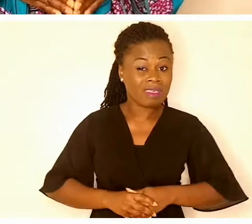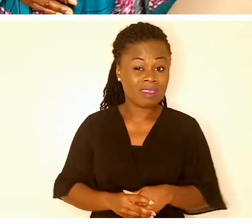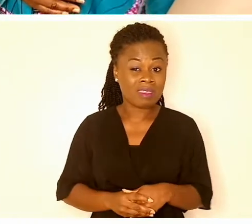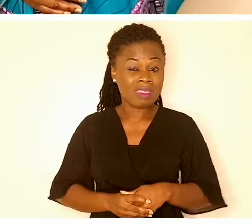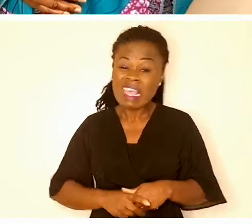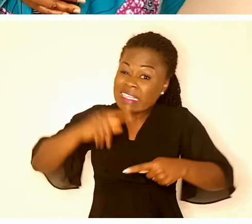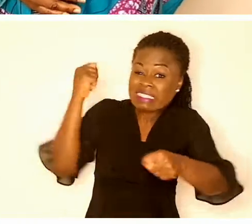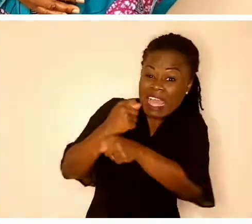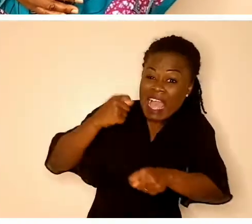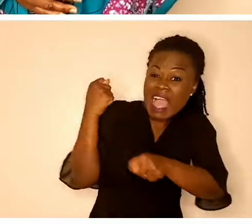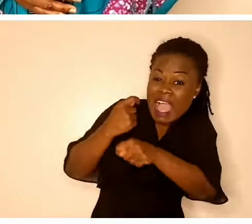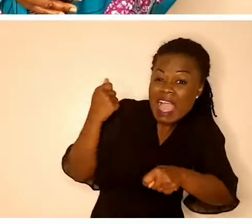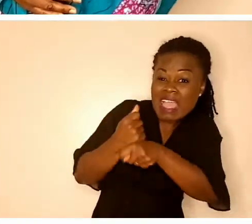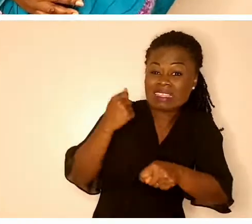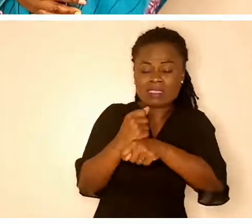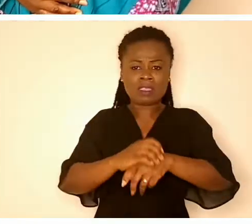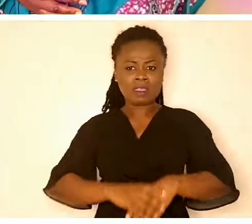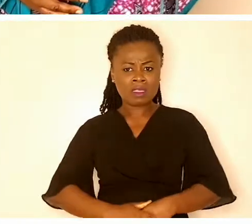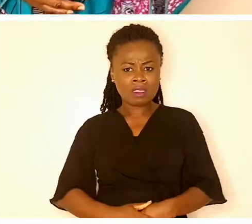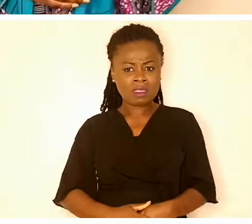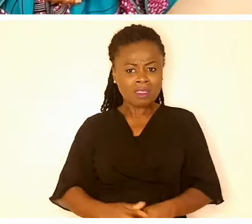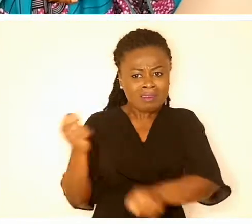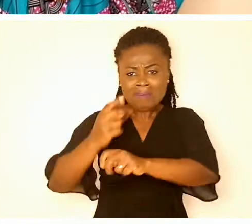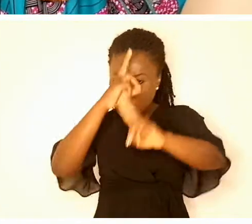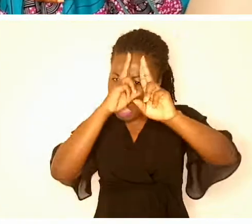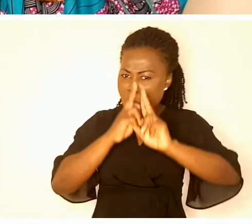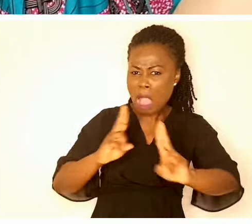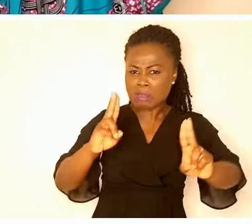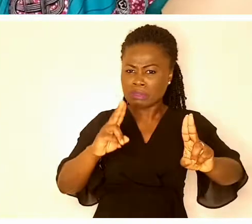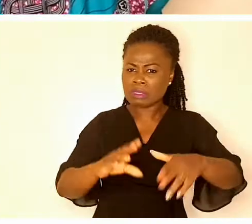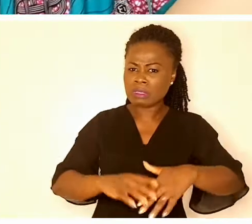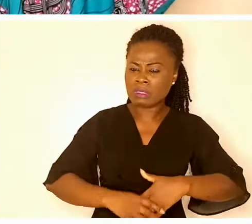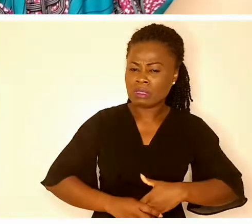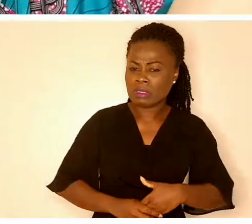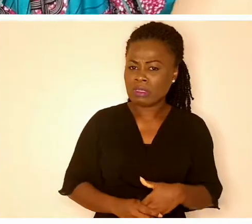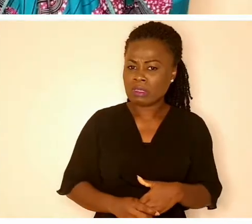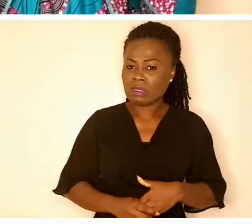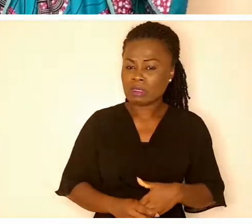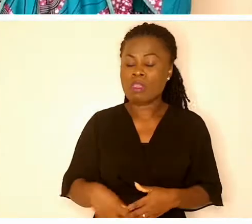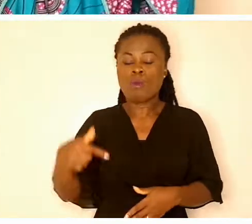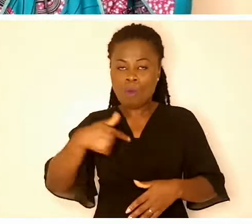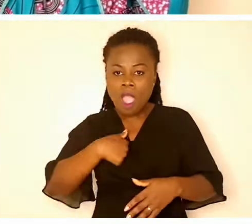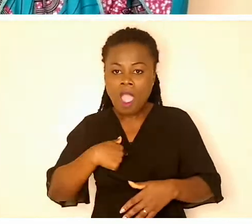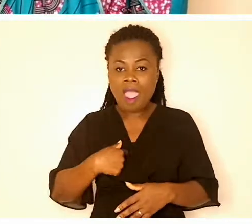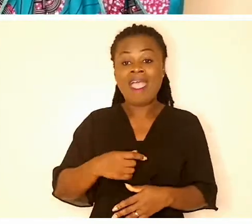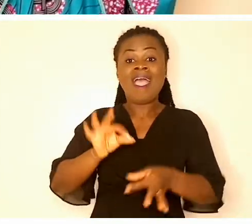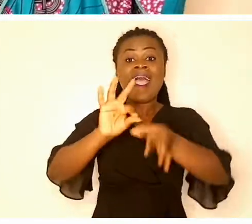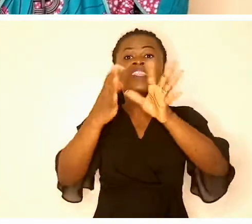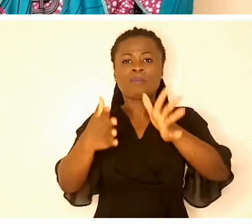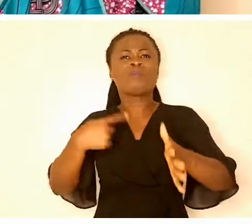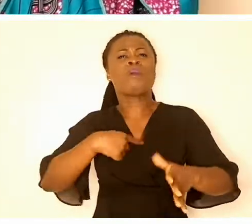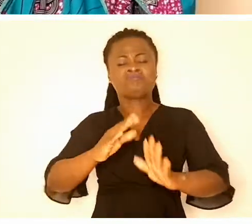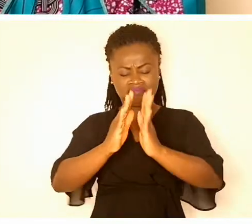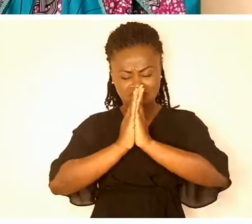de tout le travail qu'ils abattent et toute la noblesse de ce métier. Alors, chers interprètes, ce matin, je vous honore. Recevez